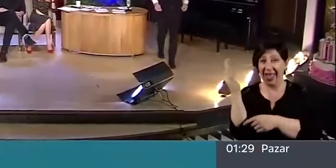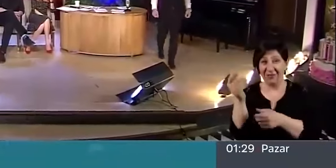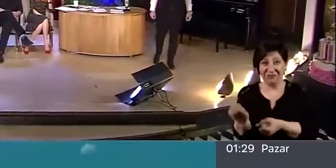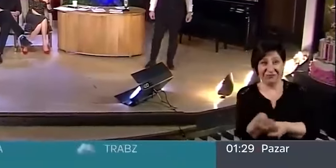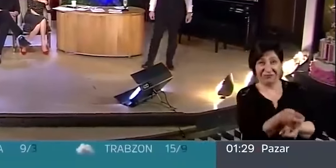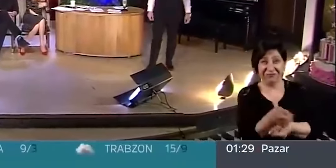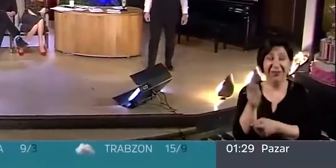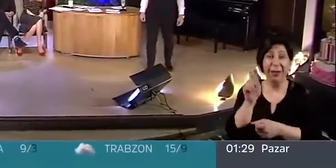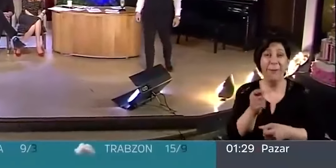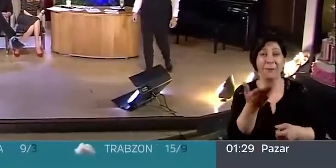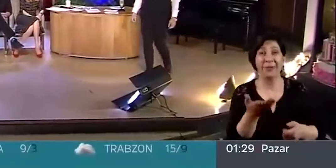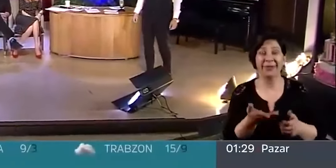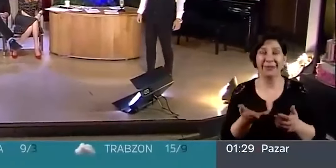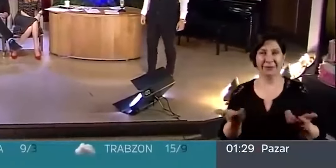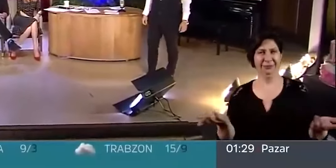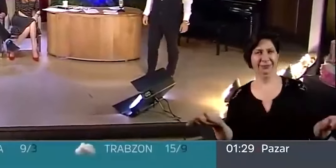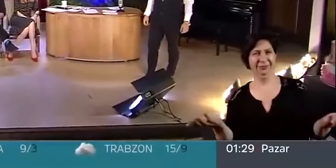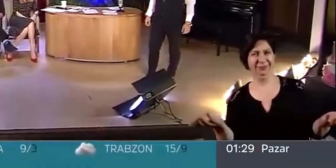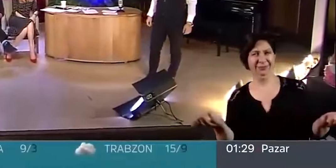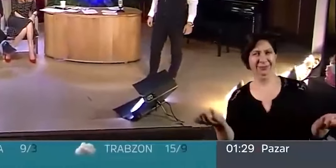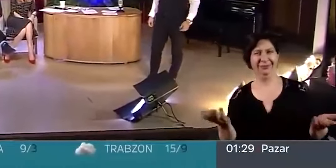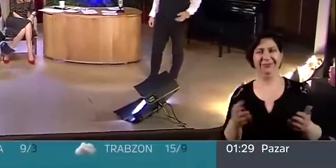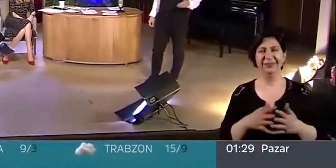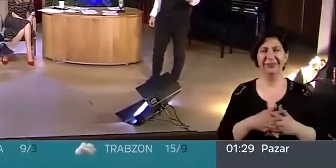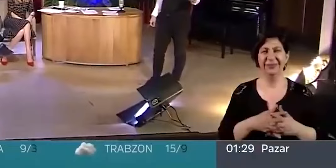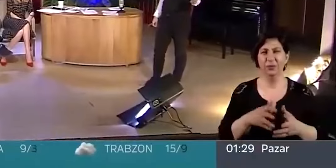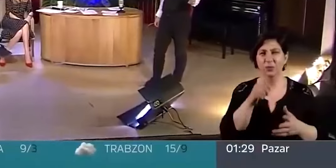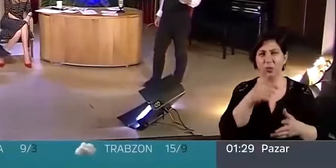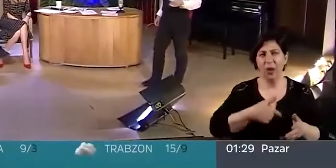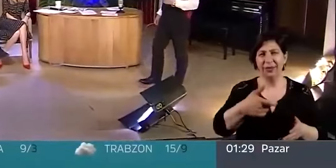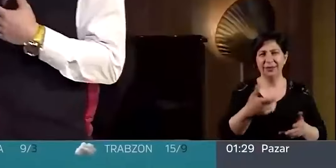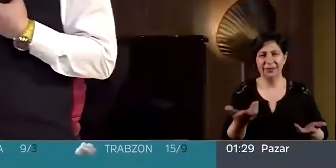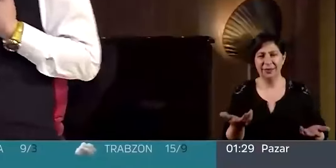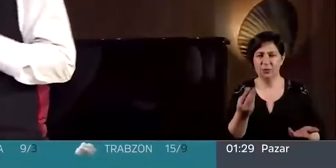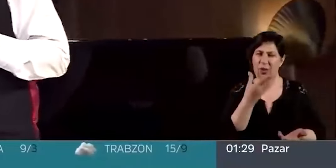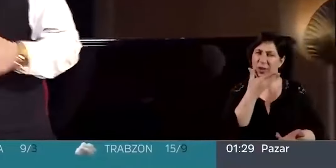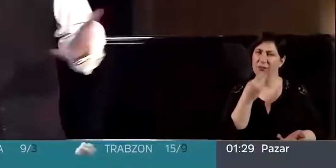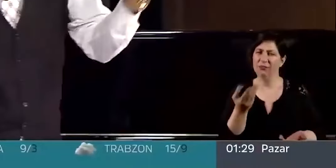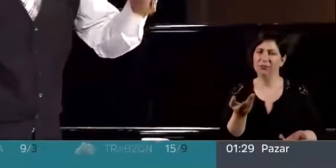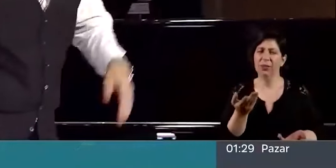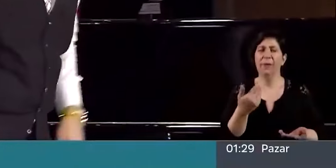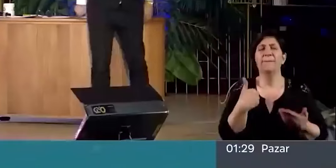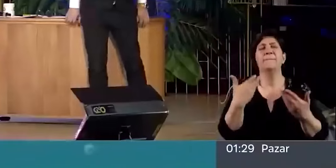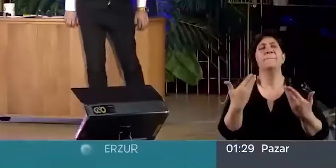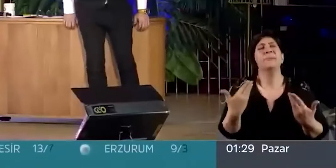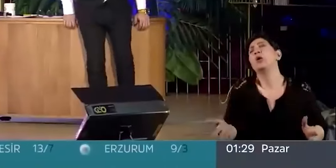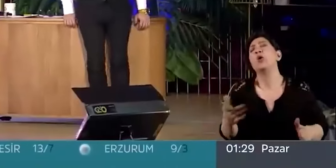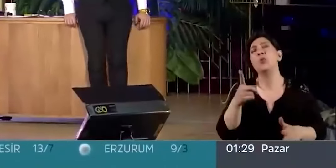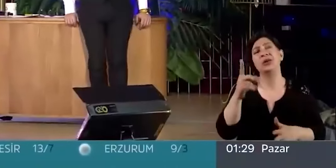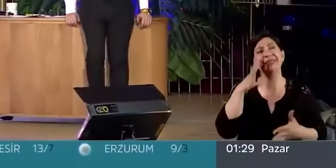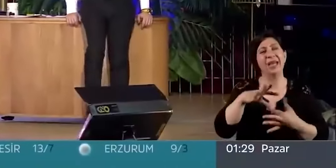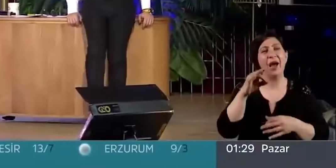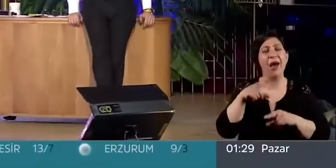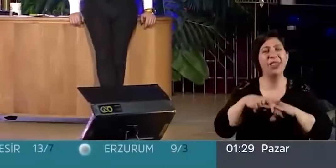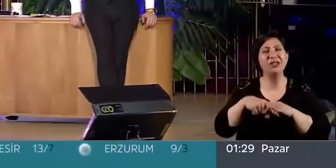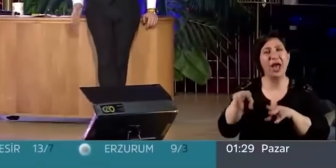şey yapın. Su atın. Allah Allah. Ya su atın ne ya? Yani hakikaten ben bayılıyorum böyle insanlara Hatice